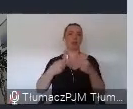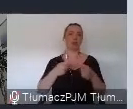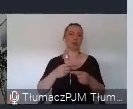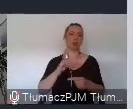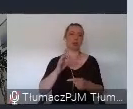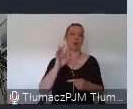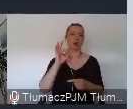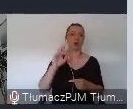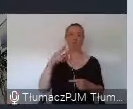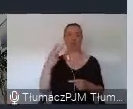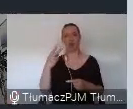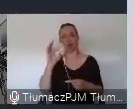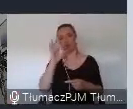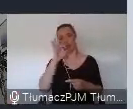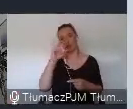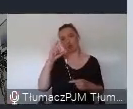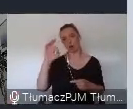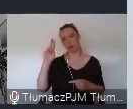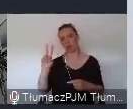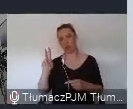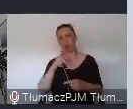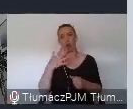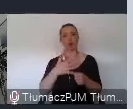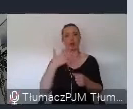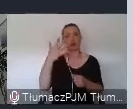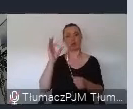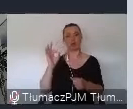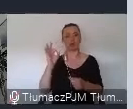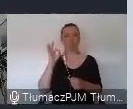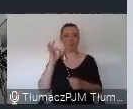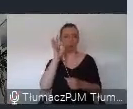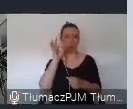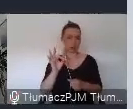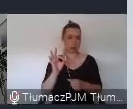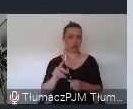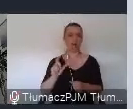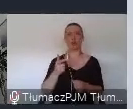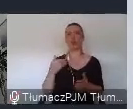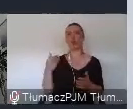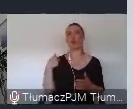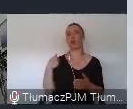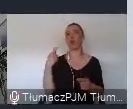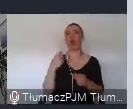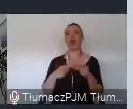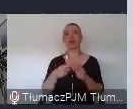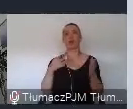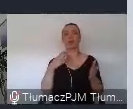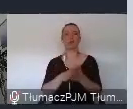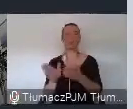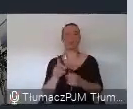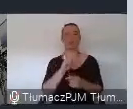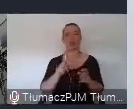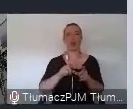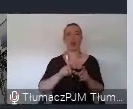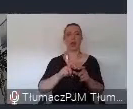55%, ale to, co jest bardzo ważne i to, co do tej pory było elementem, że tak się wyrażę, wyjścia z spadku, że instalacje, które